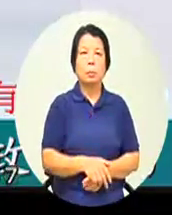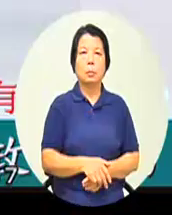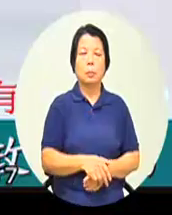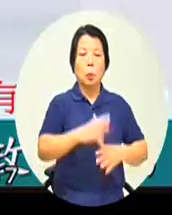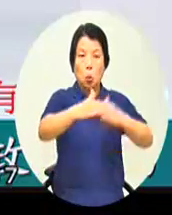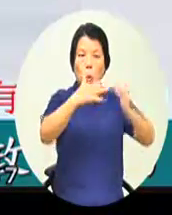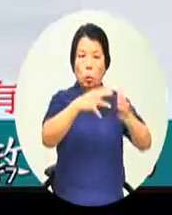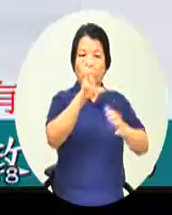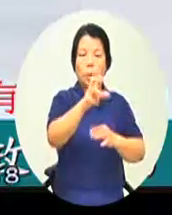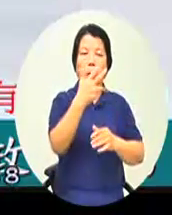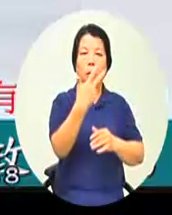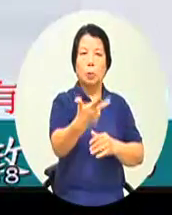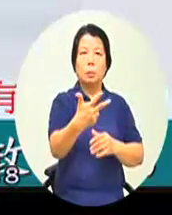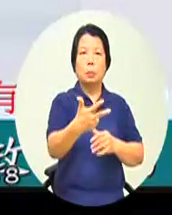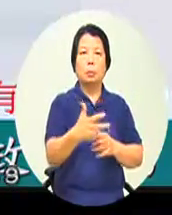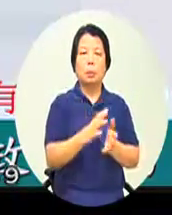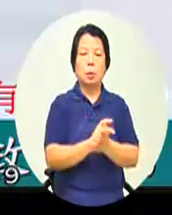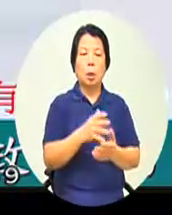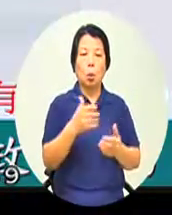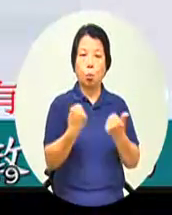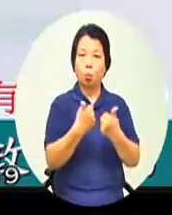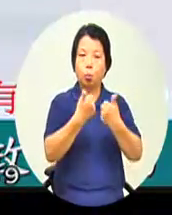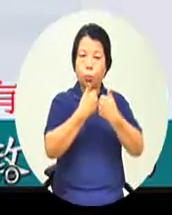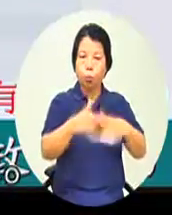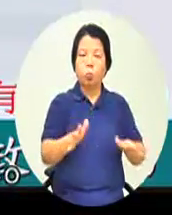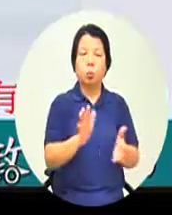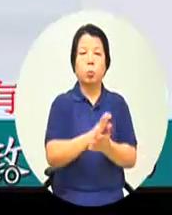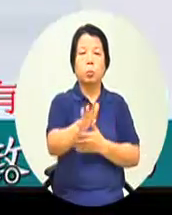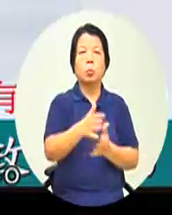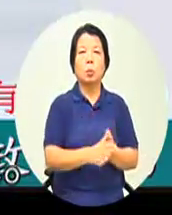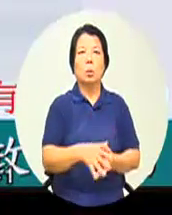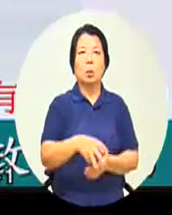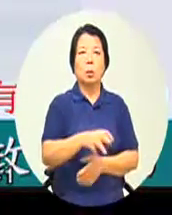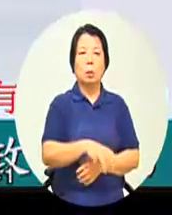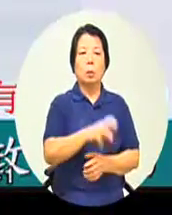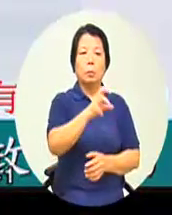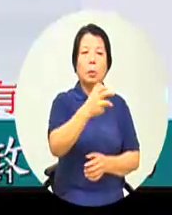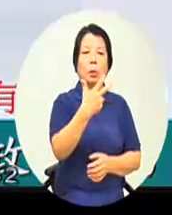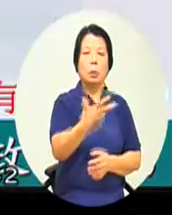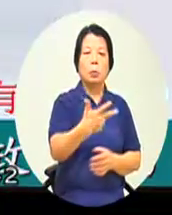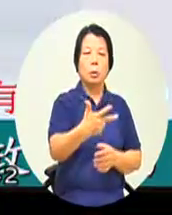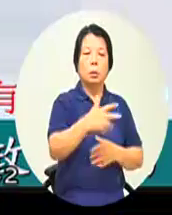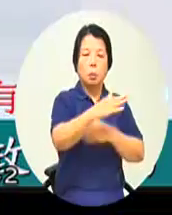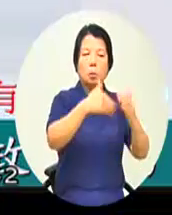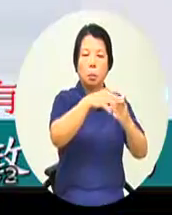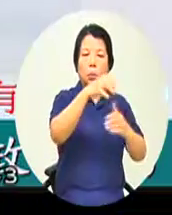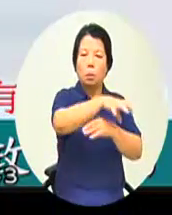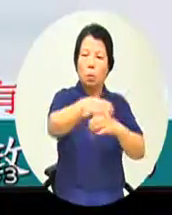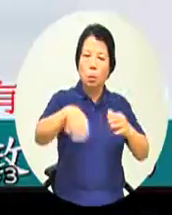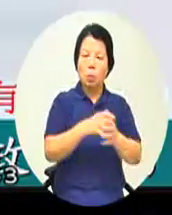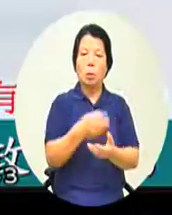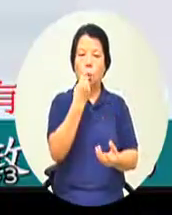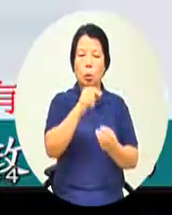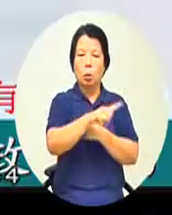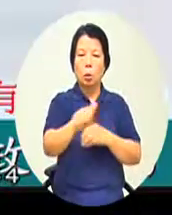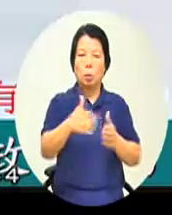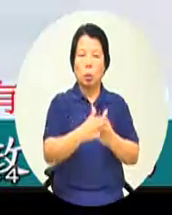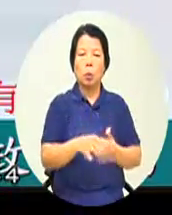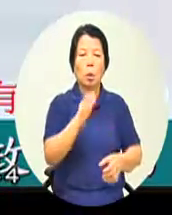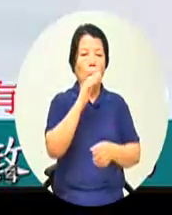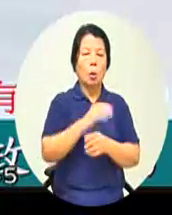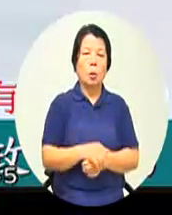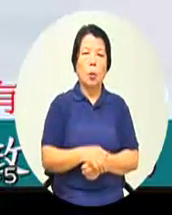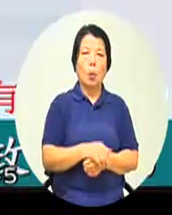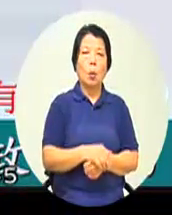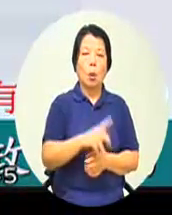等一下那个会后哦，王副局长，你把这87家的到底食材费放没有未满75%，全